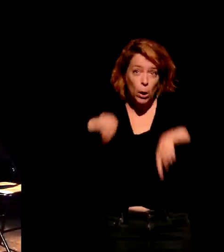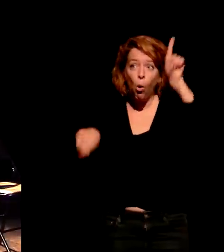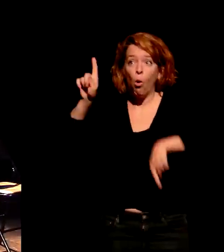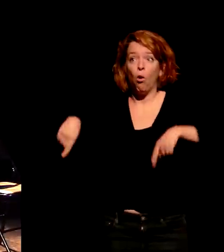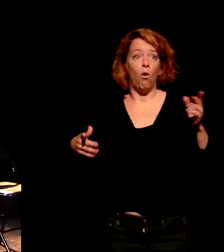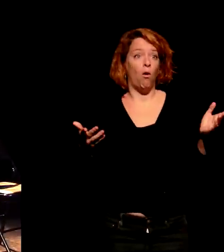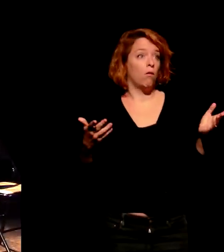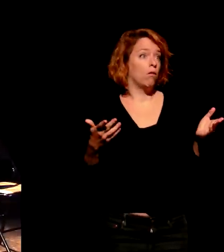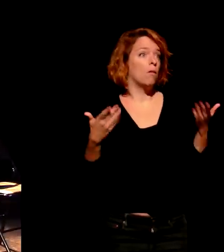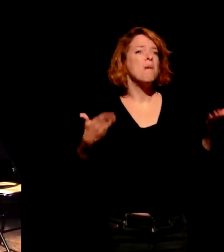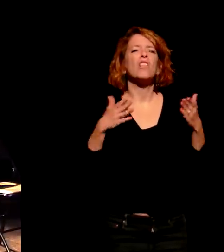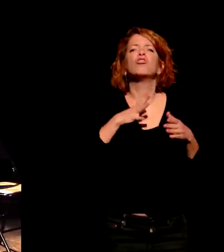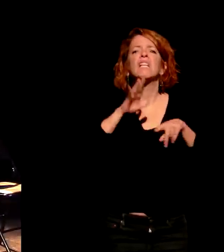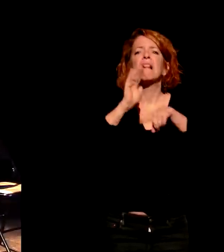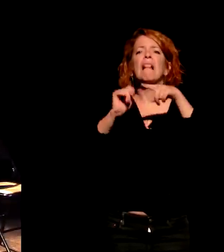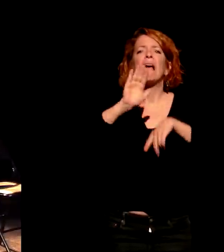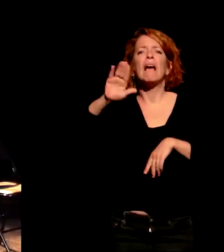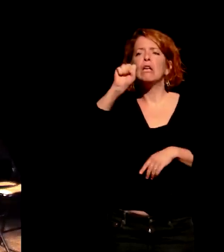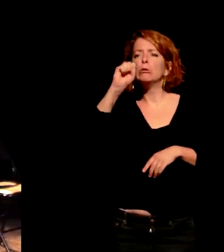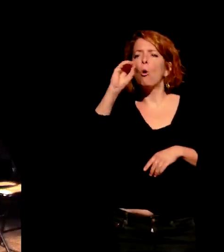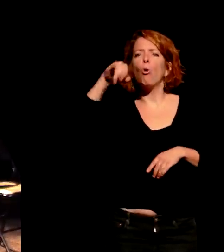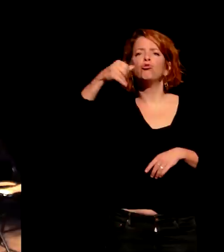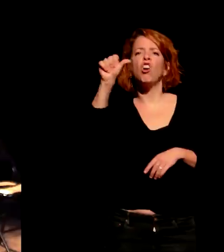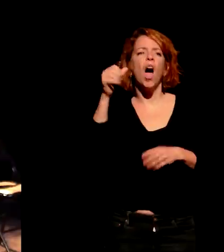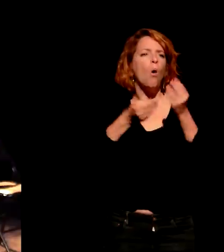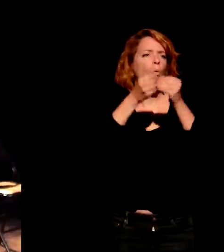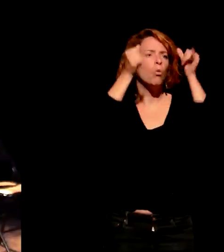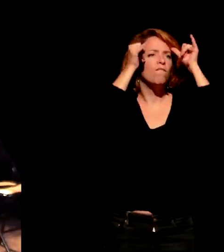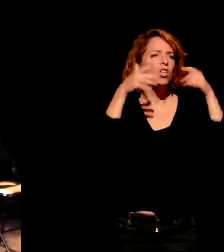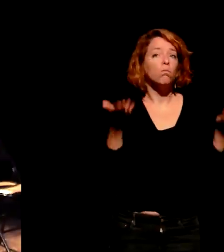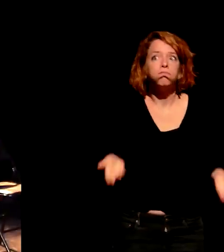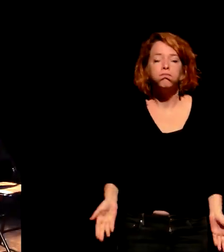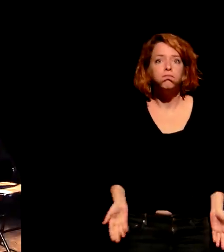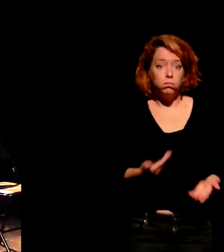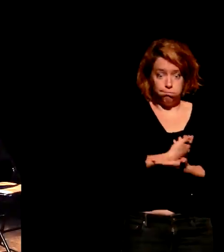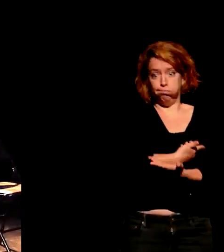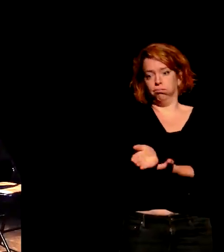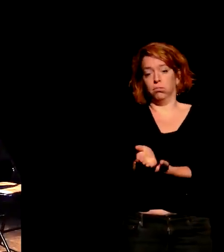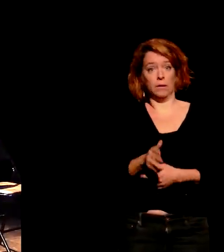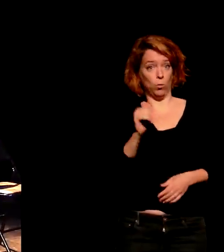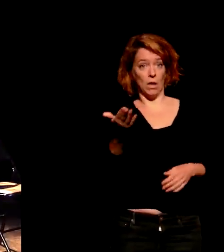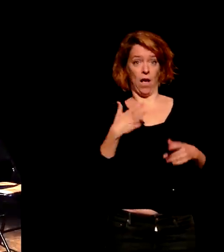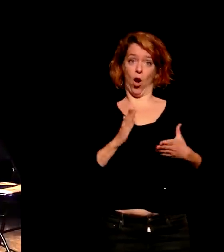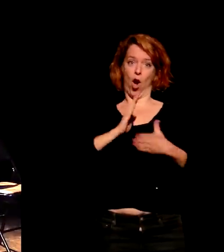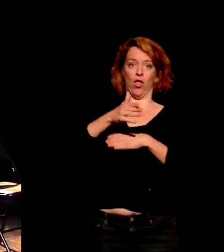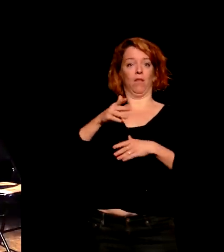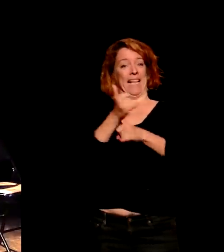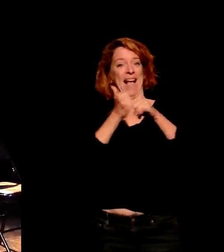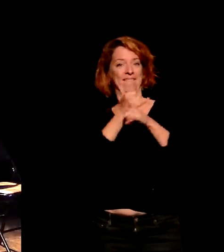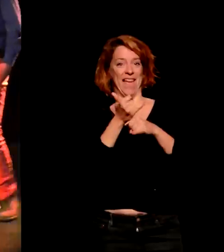qui fait que maintenant même, il y a le lait de soja ou le lait de vache. Ce qui fait qu'il est assez fréquent de voir quelqu'un rentrer dans un